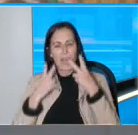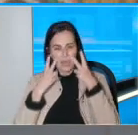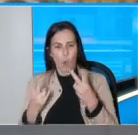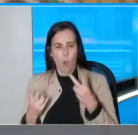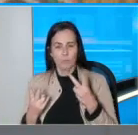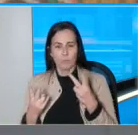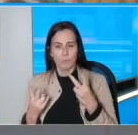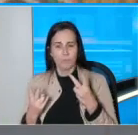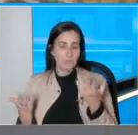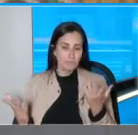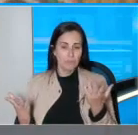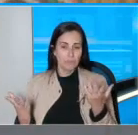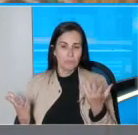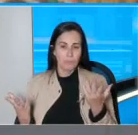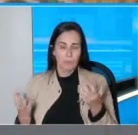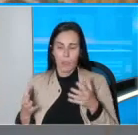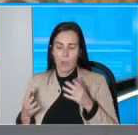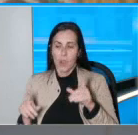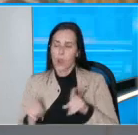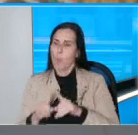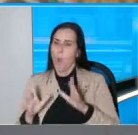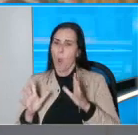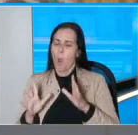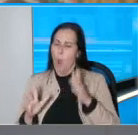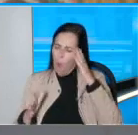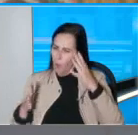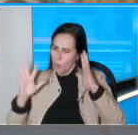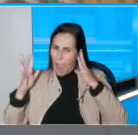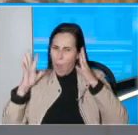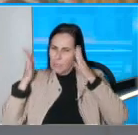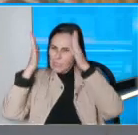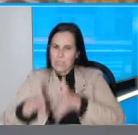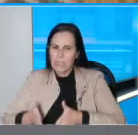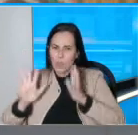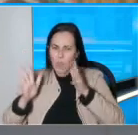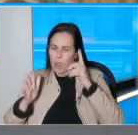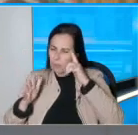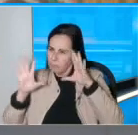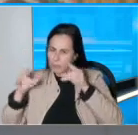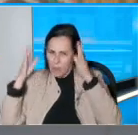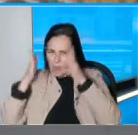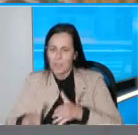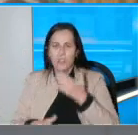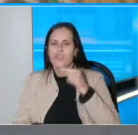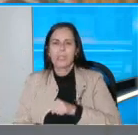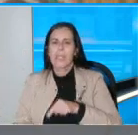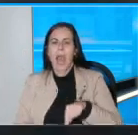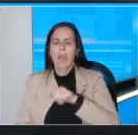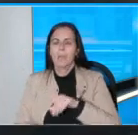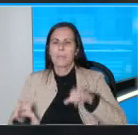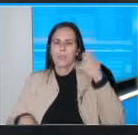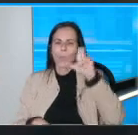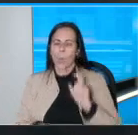לראות, לא יודעת, אובססיה זאת המילה הנכונה, או התעסקות יתר של ישראל או של הישראלים